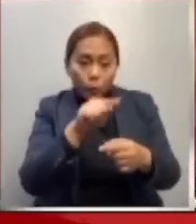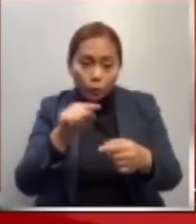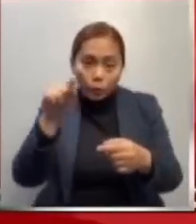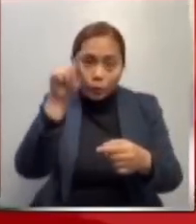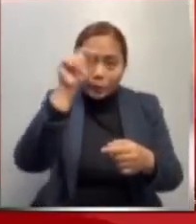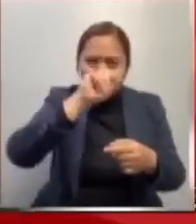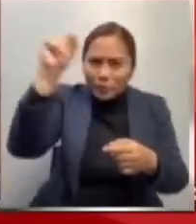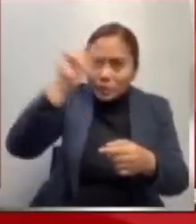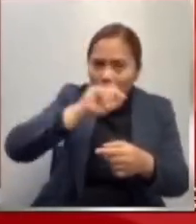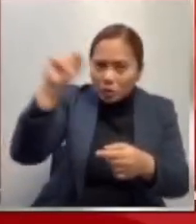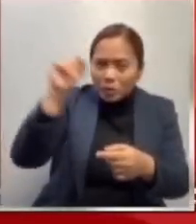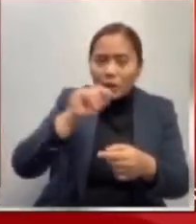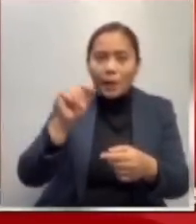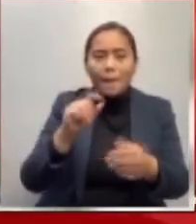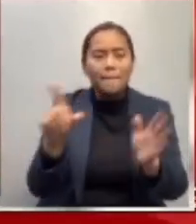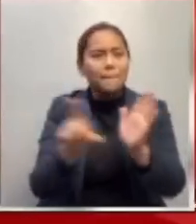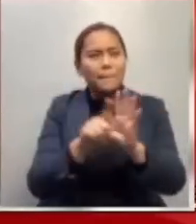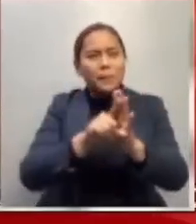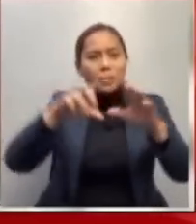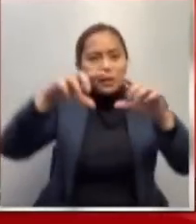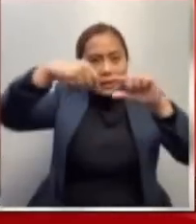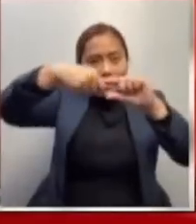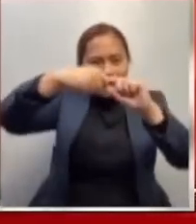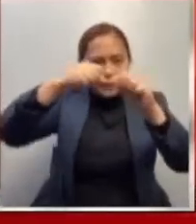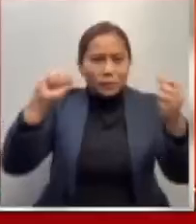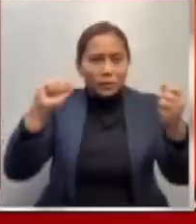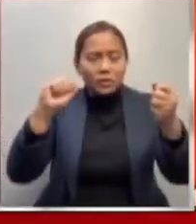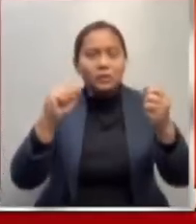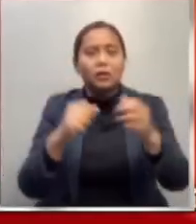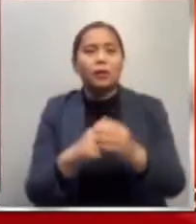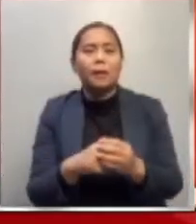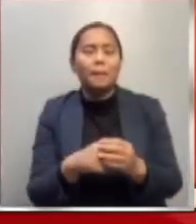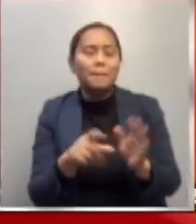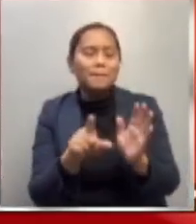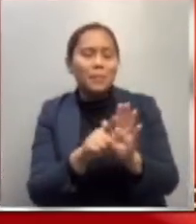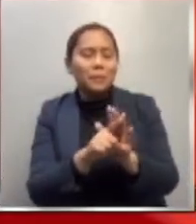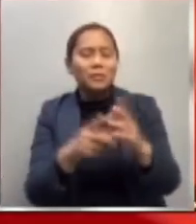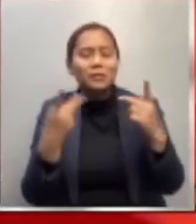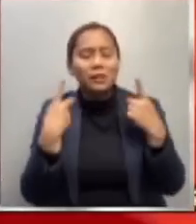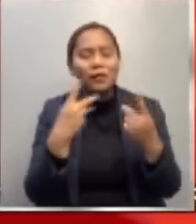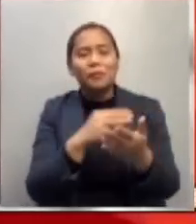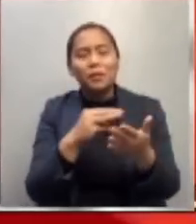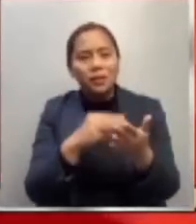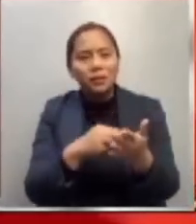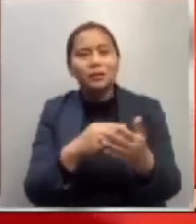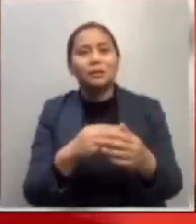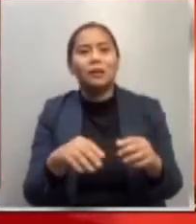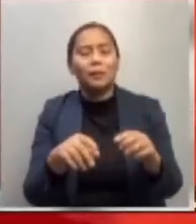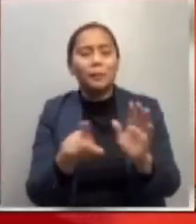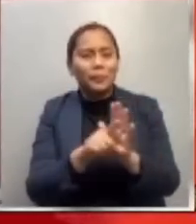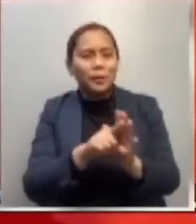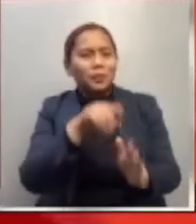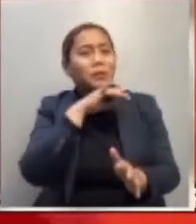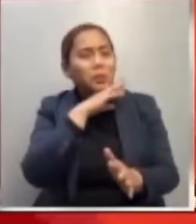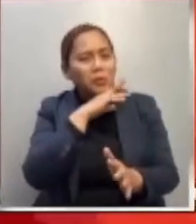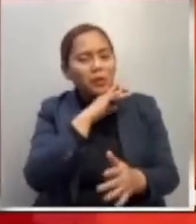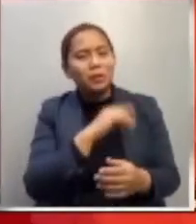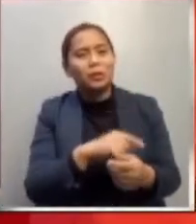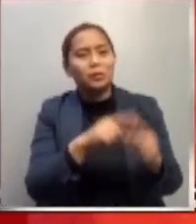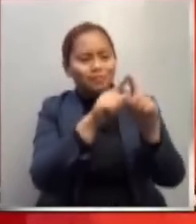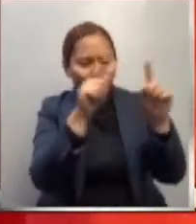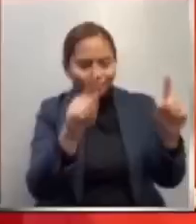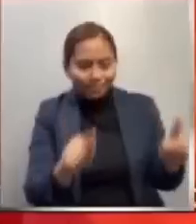Bawal punitin yung ano, bawal magkaroon ng marka, bawal lahat, di ba? Kailangan mo lang, tama, ano, Mel.